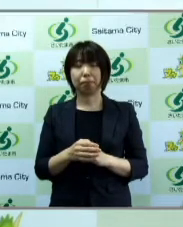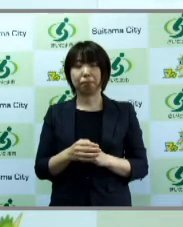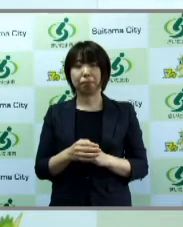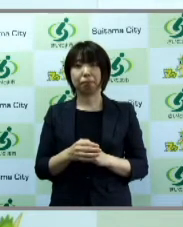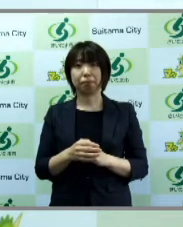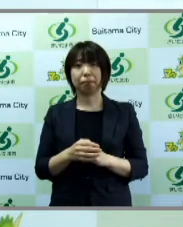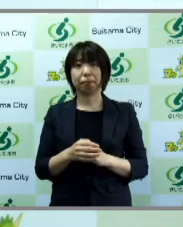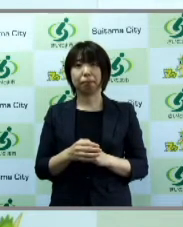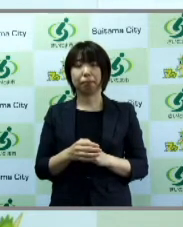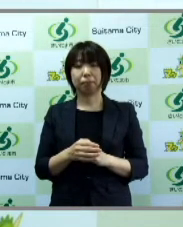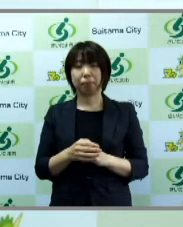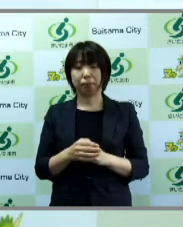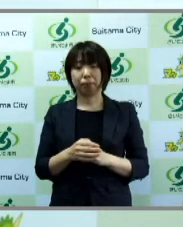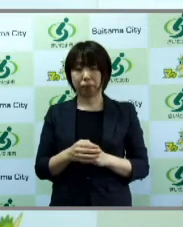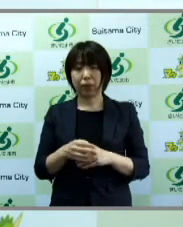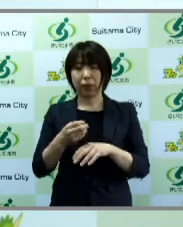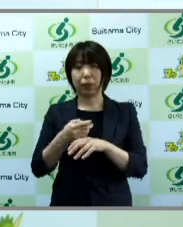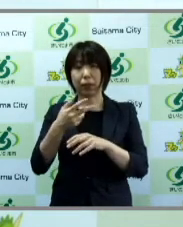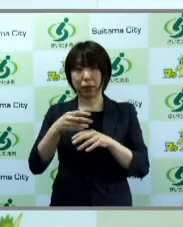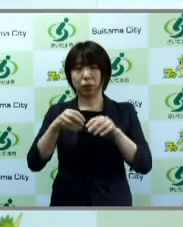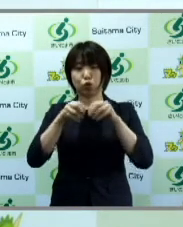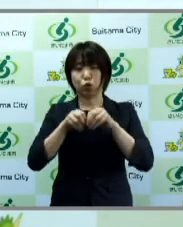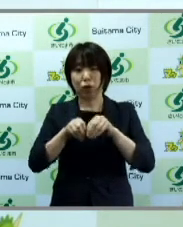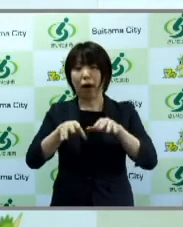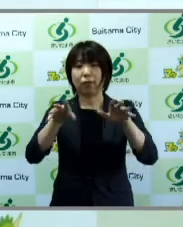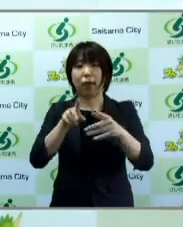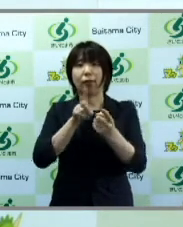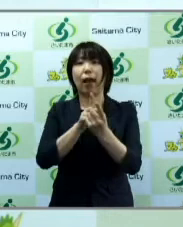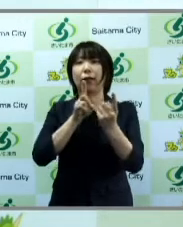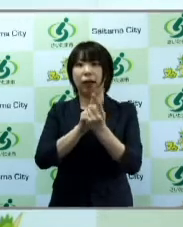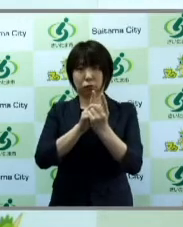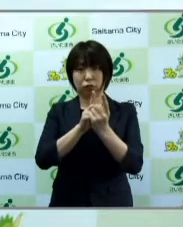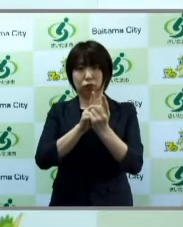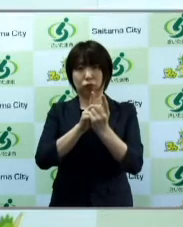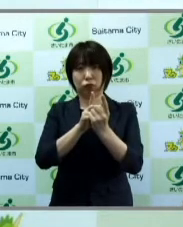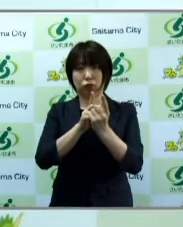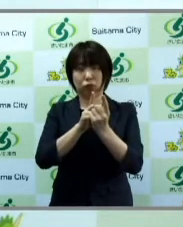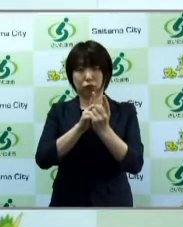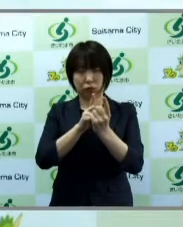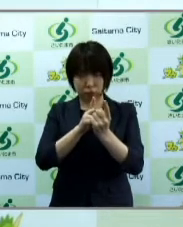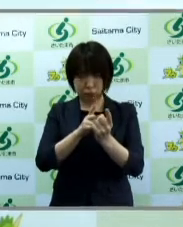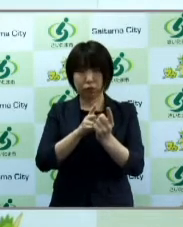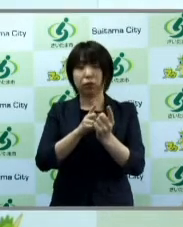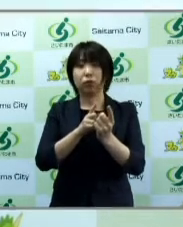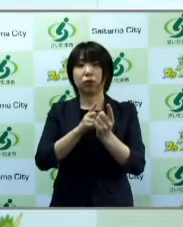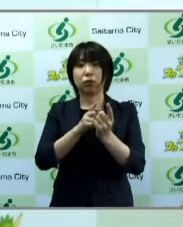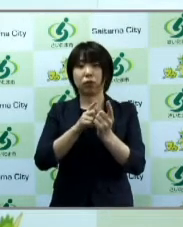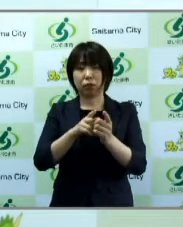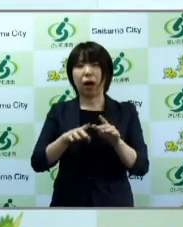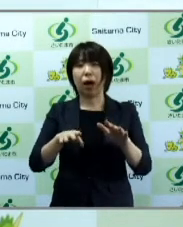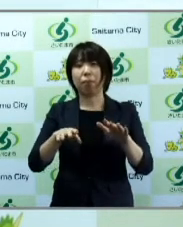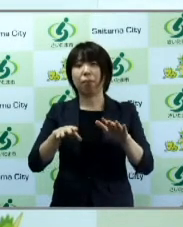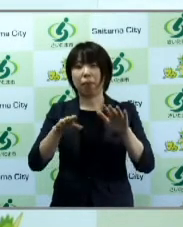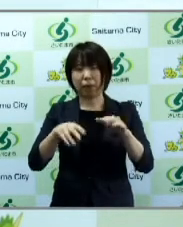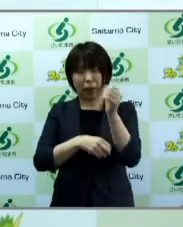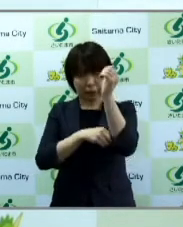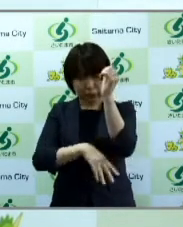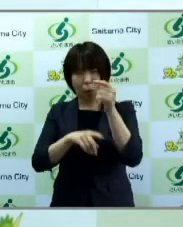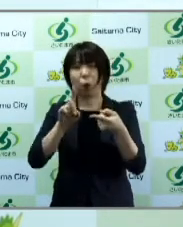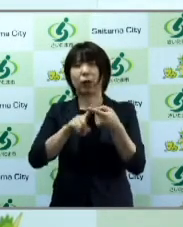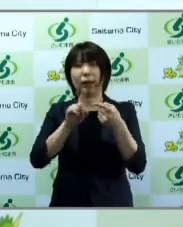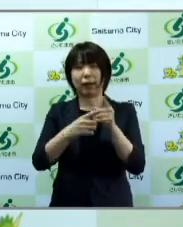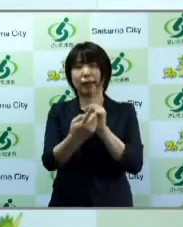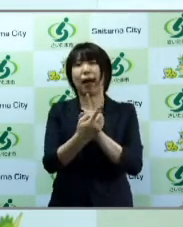そのクラスター対策を、通常のオーソドックスなやり方でこうやっている、まさに真っ最中なところなわけですけ